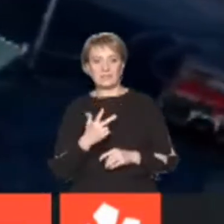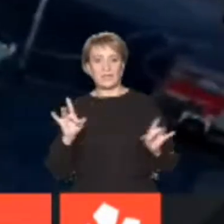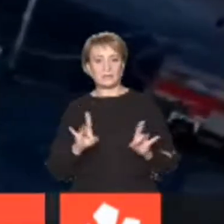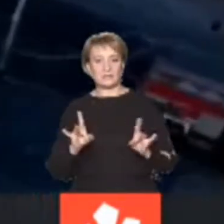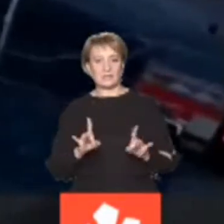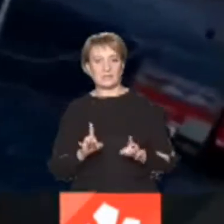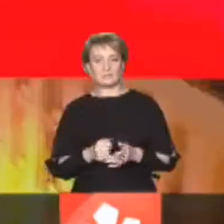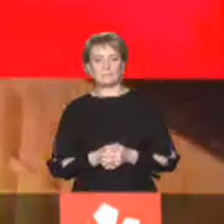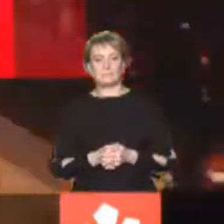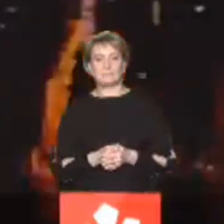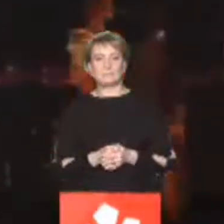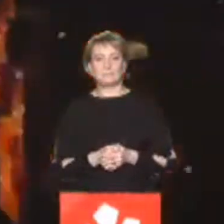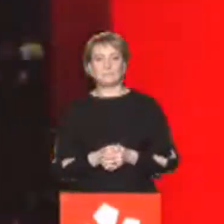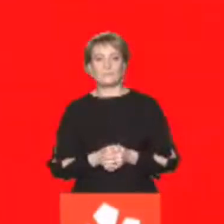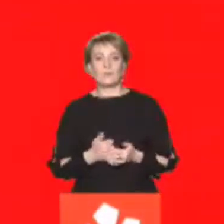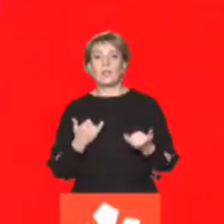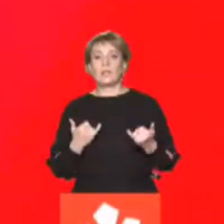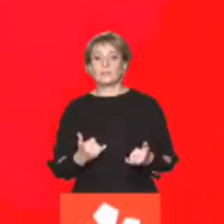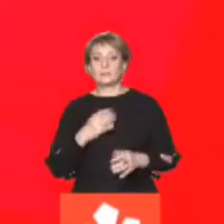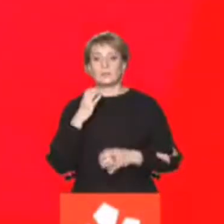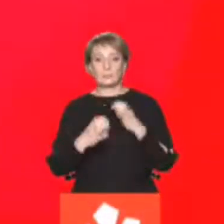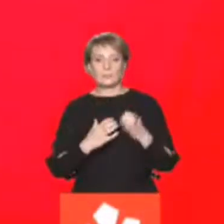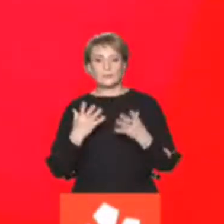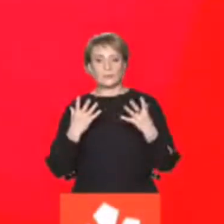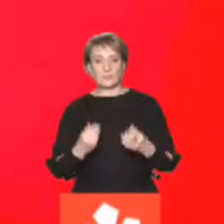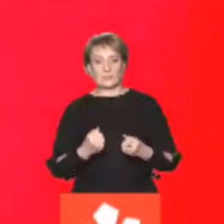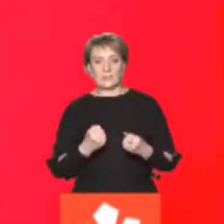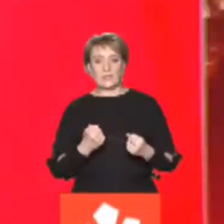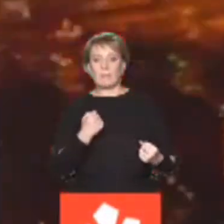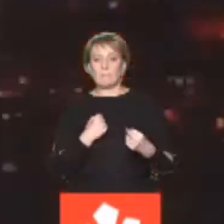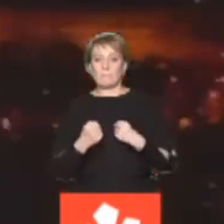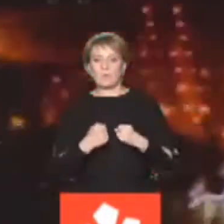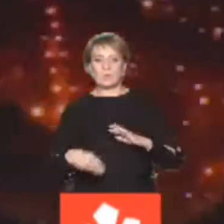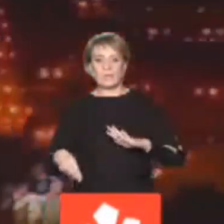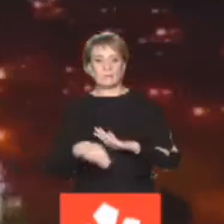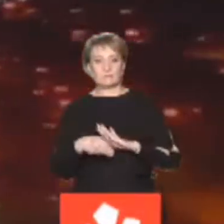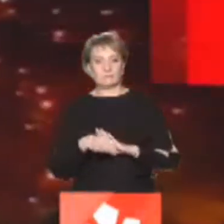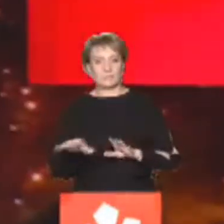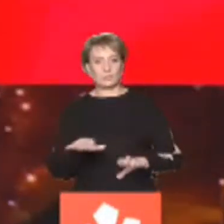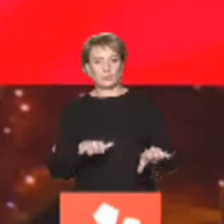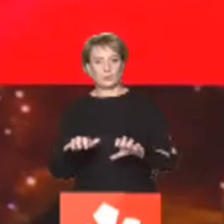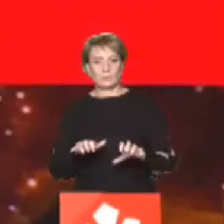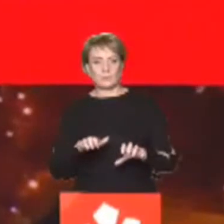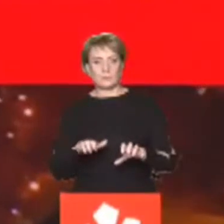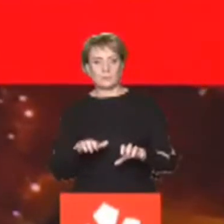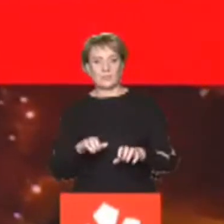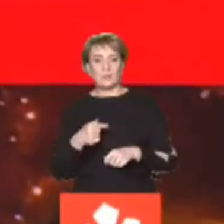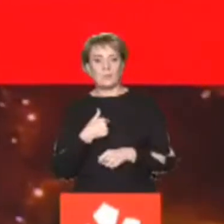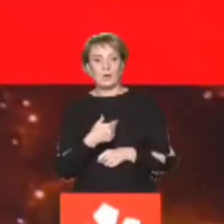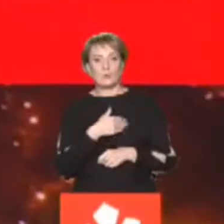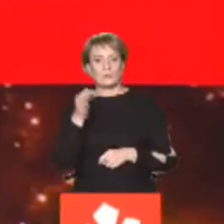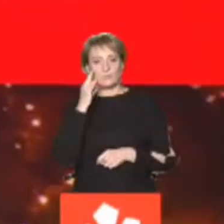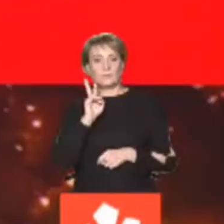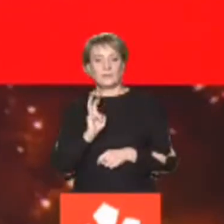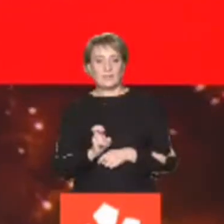будівлі. І сьогодні Міжнародний день боротьби з корупцією. Наша провідна тема сьогоднішнього нашого марафону. Ми хочемо нагадати вам,